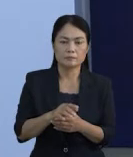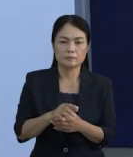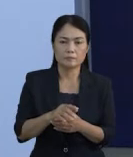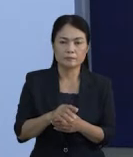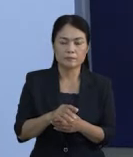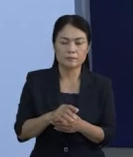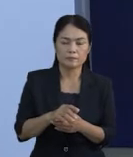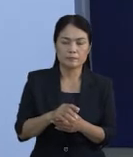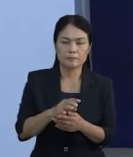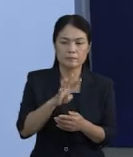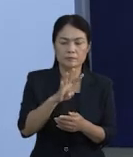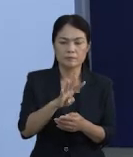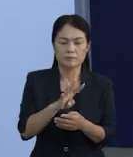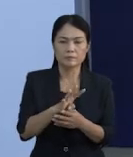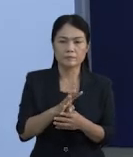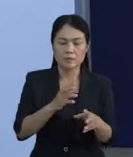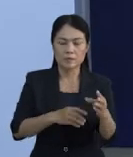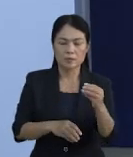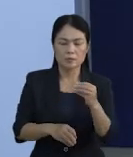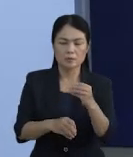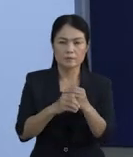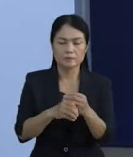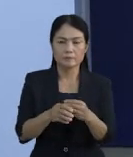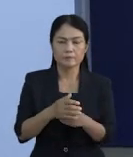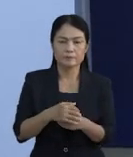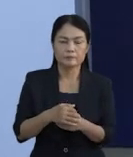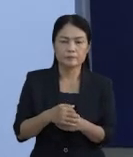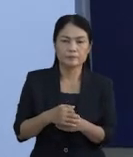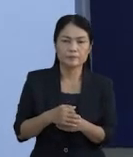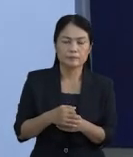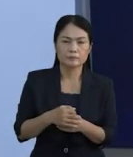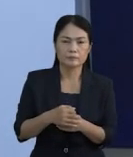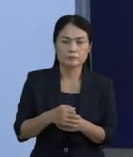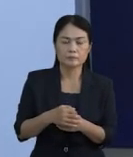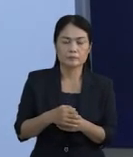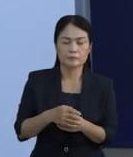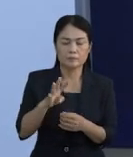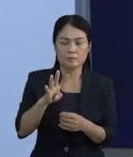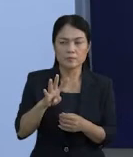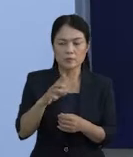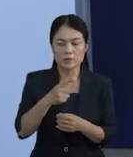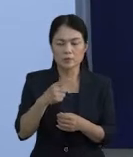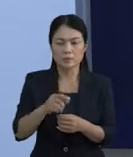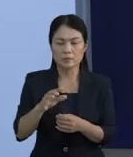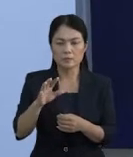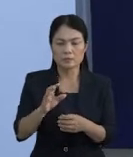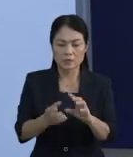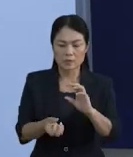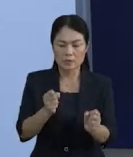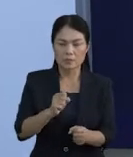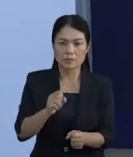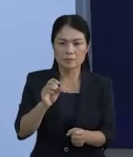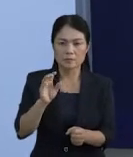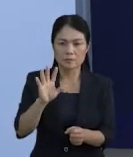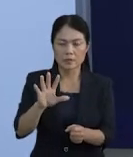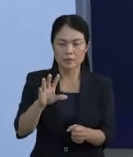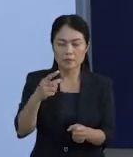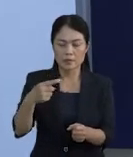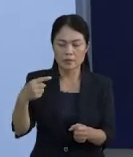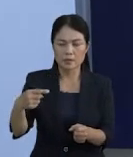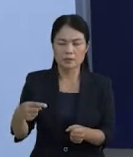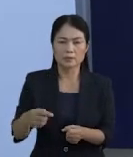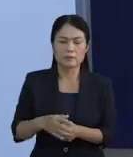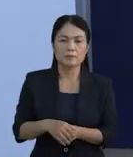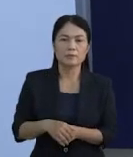liên chúng dương tới thêm ao buồn liên này anh khai từ chia pram pram liên nè con nè